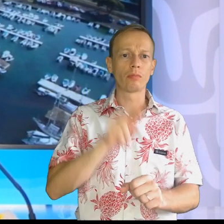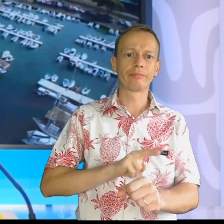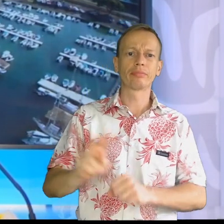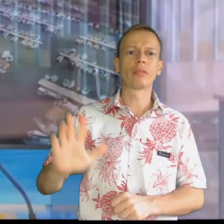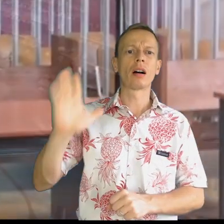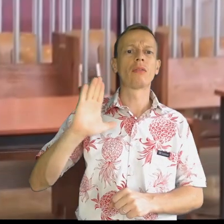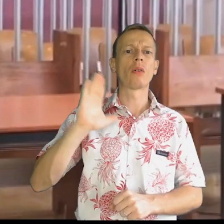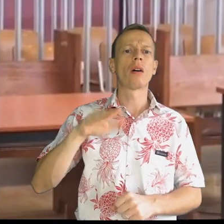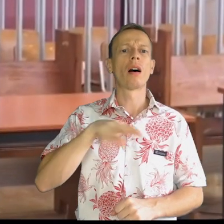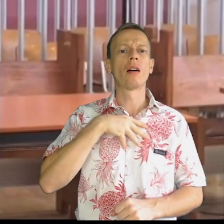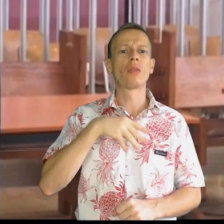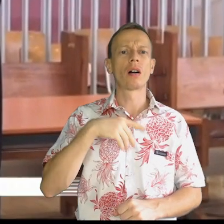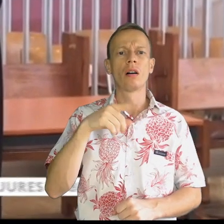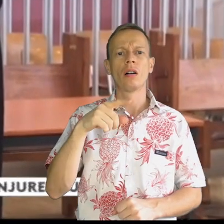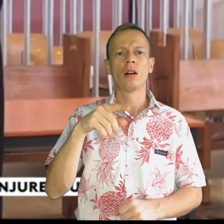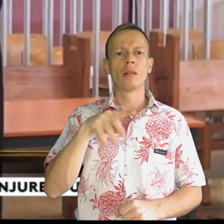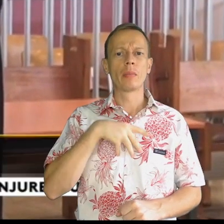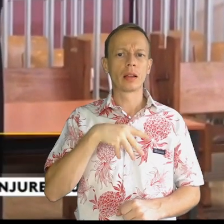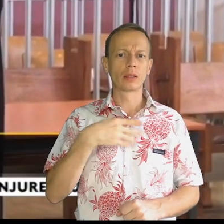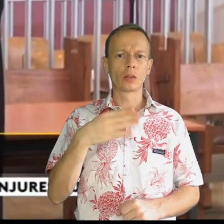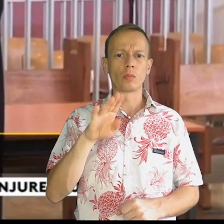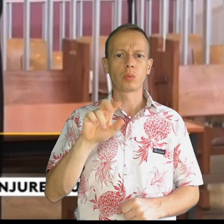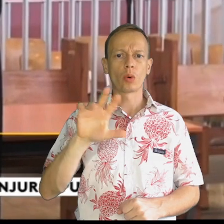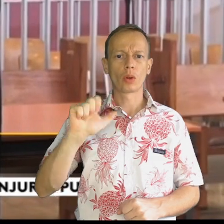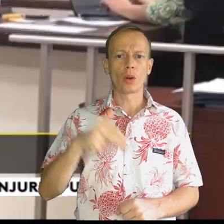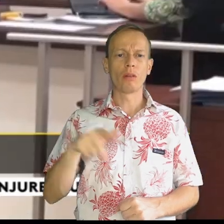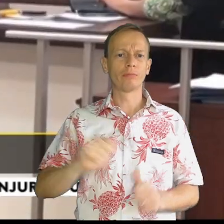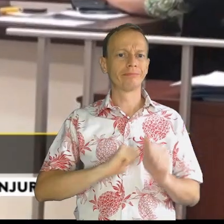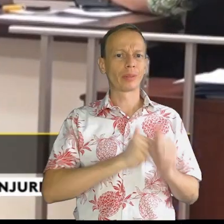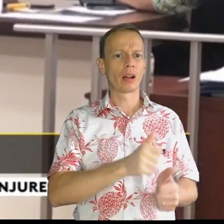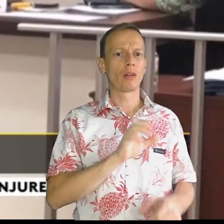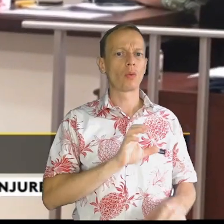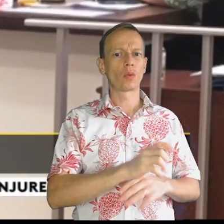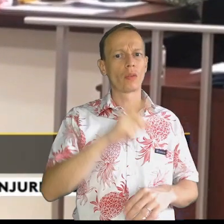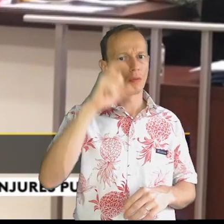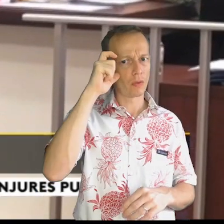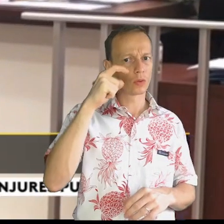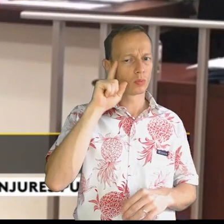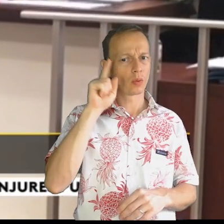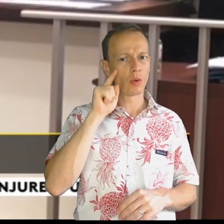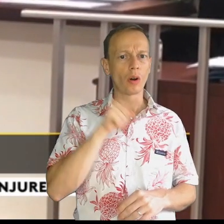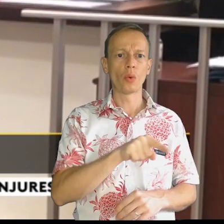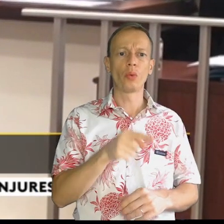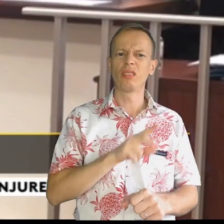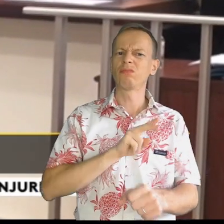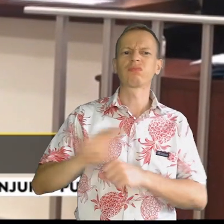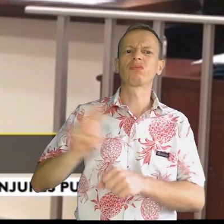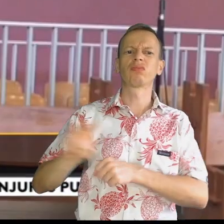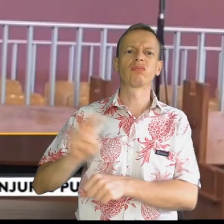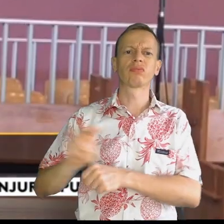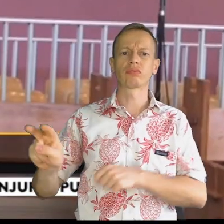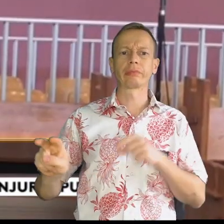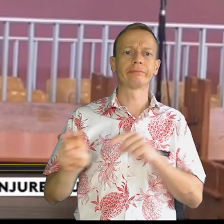pour injure envers son ancien avocat, Maître Bourion. Ce dernier avait porté plainte contre son client à l'époque, Gaston Floss, pour